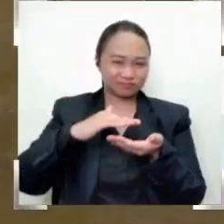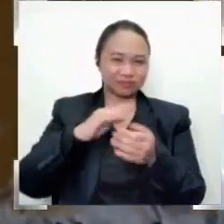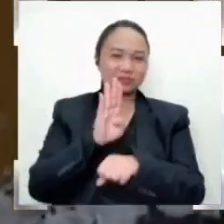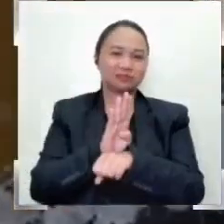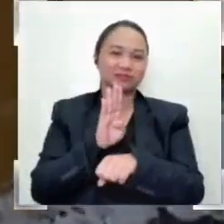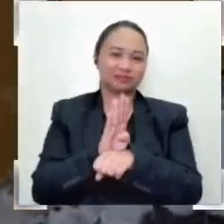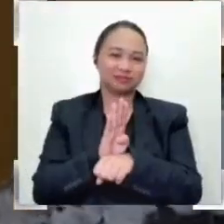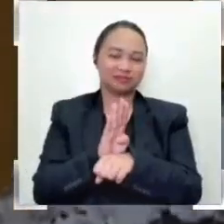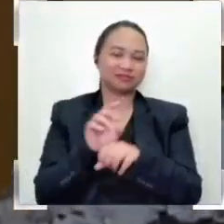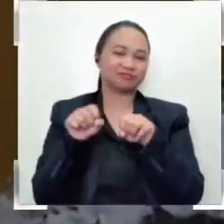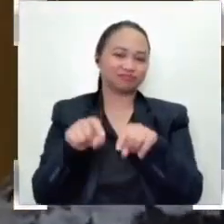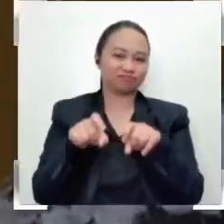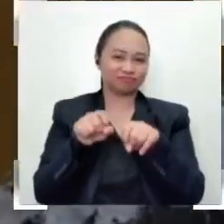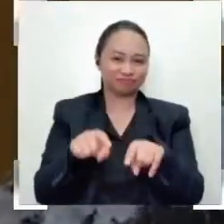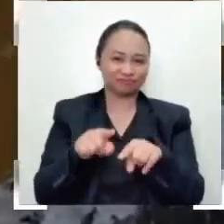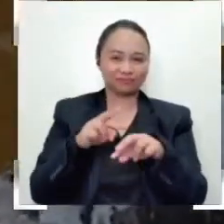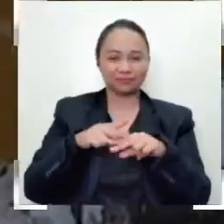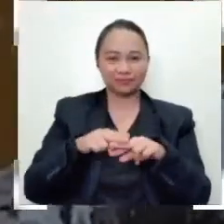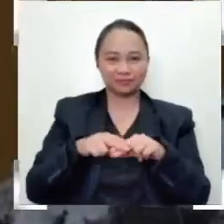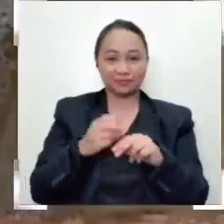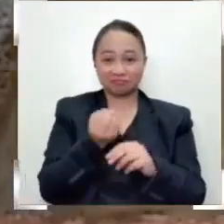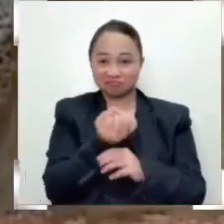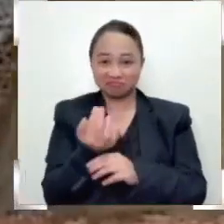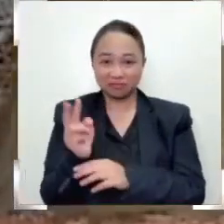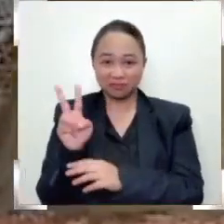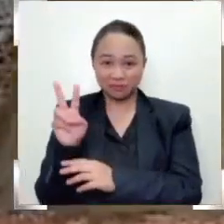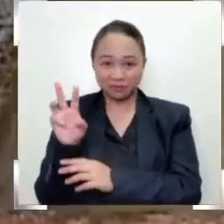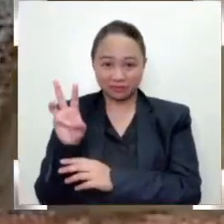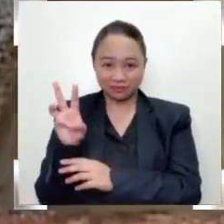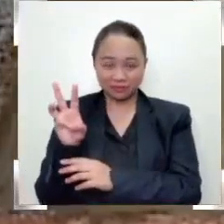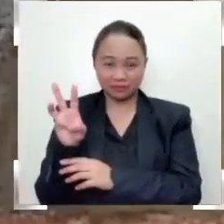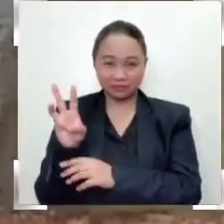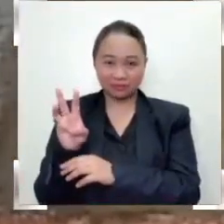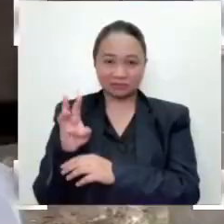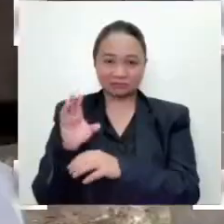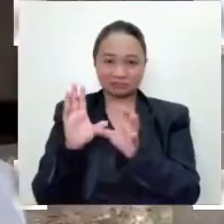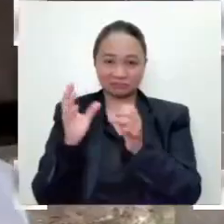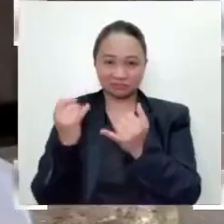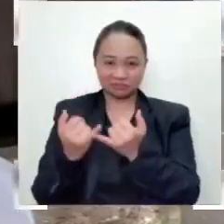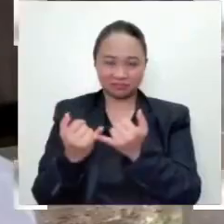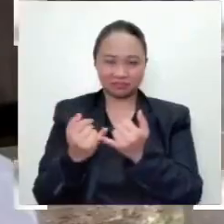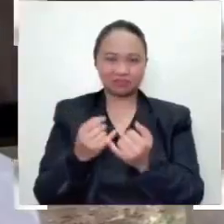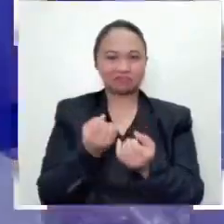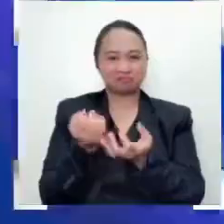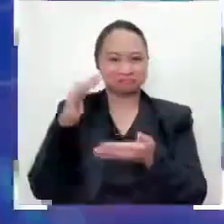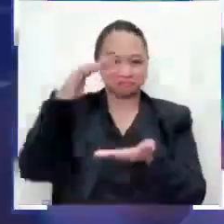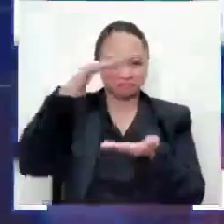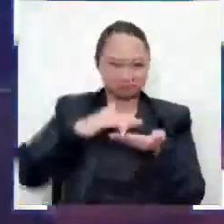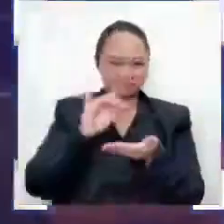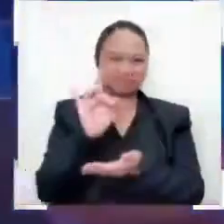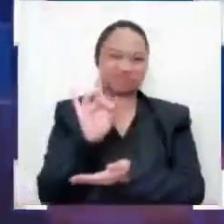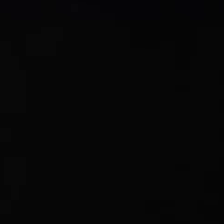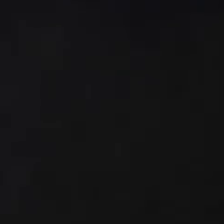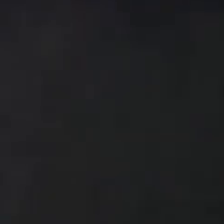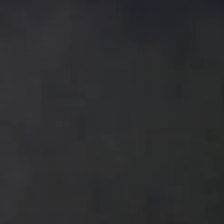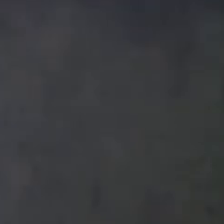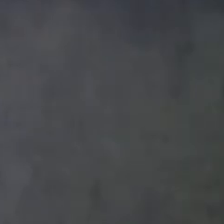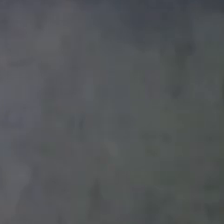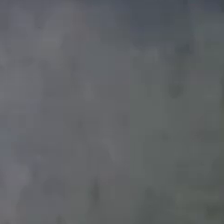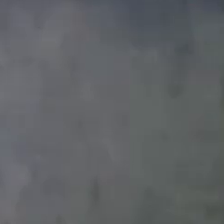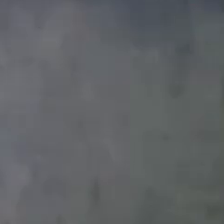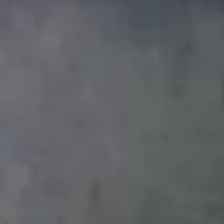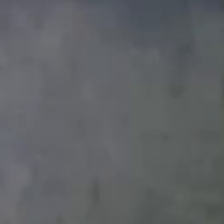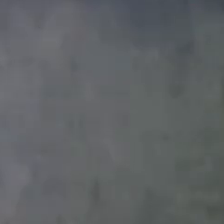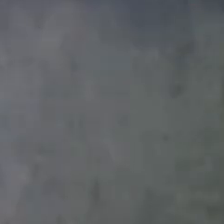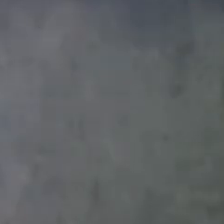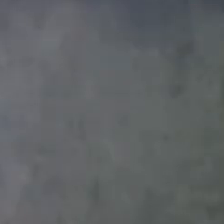Mula 26 establishments noong 2012, 18 na lamang daw noong 2018. Ako si Joseph Morong, ang inyong saksi.